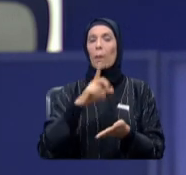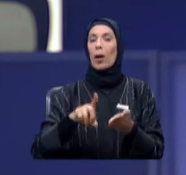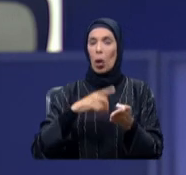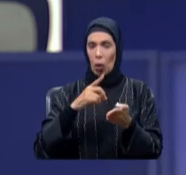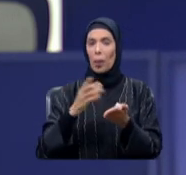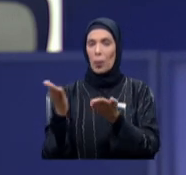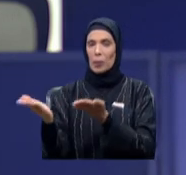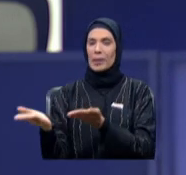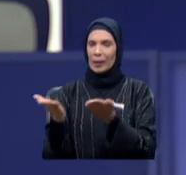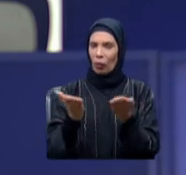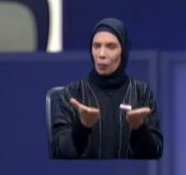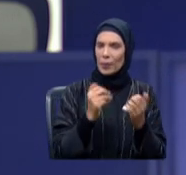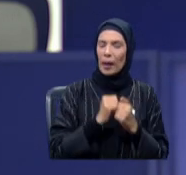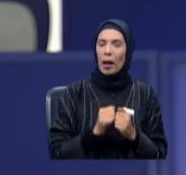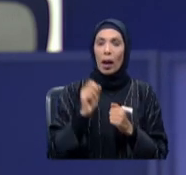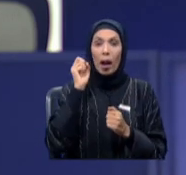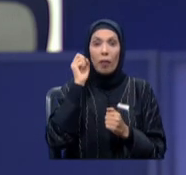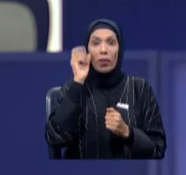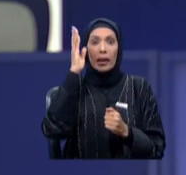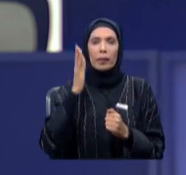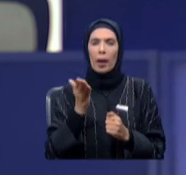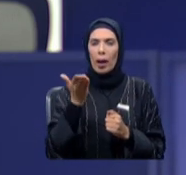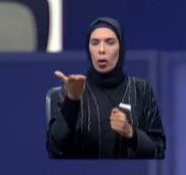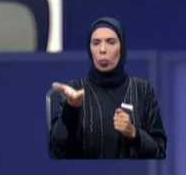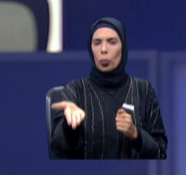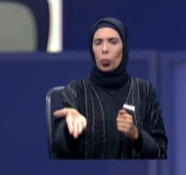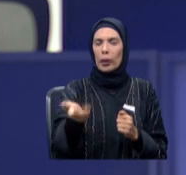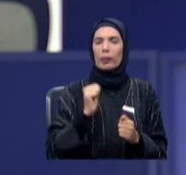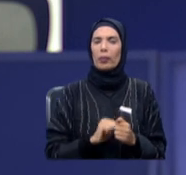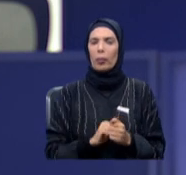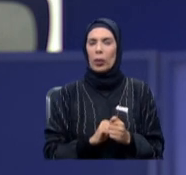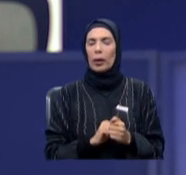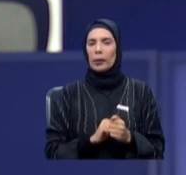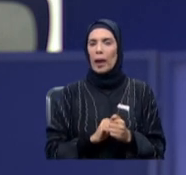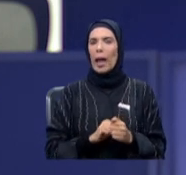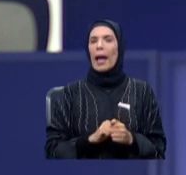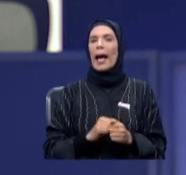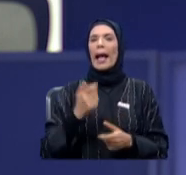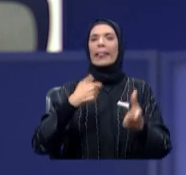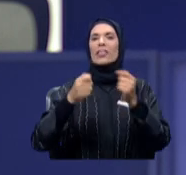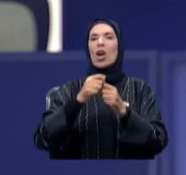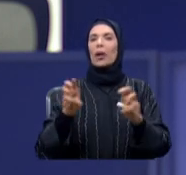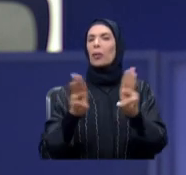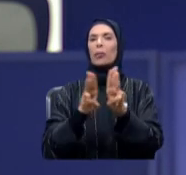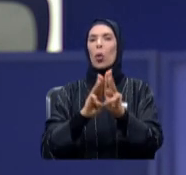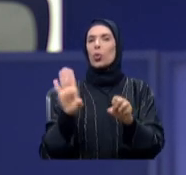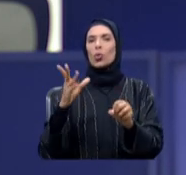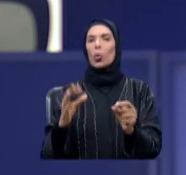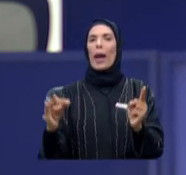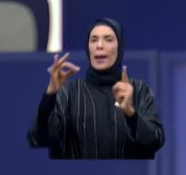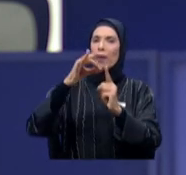بك، وهل لك أن تطلعينا على فكرة أو مبادرة إيمول وما الذي تهدف إليه؟ السلام عليكم، شكرا